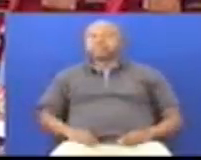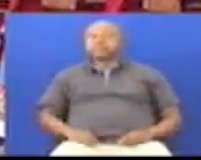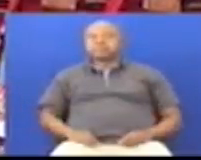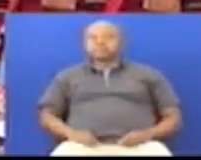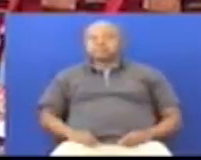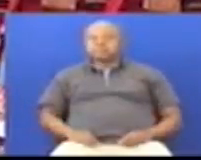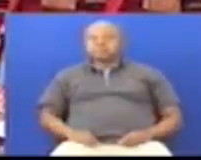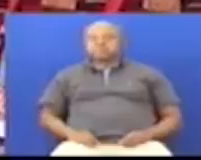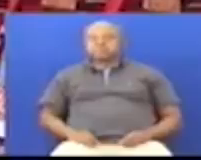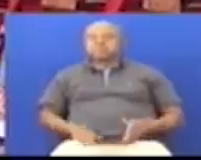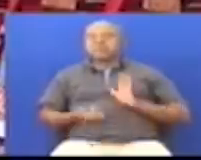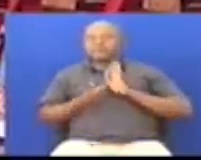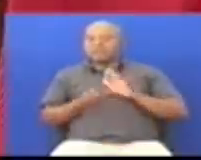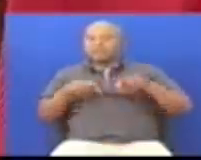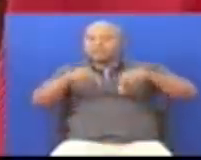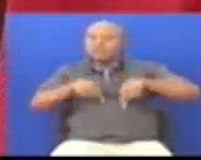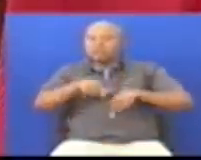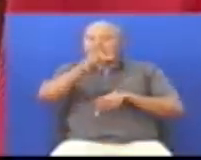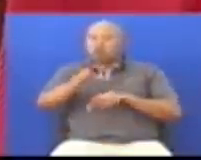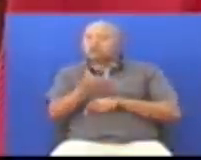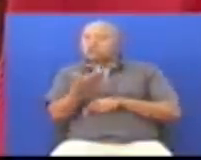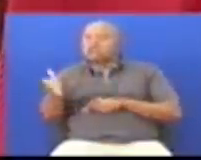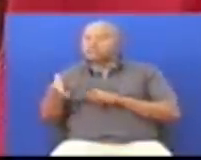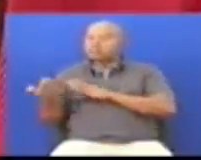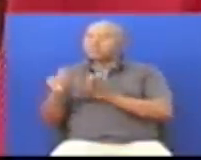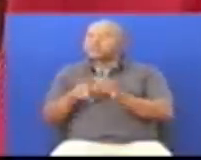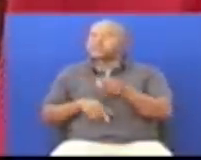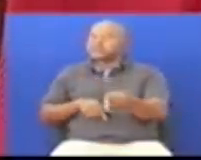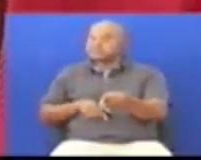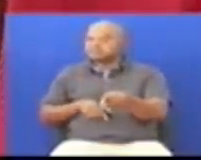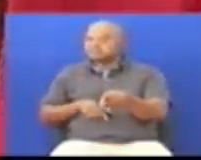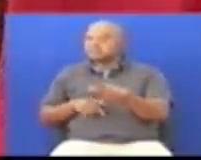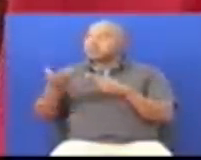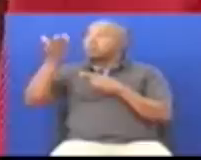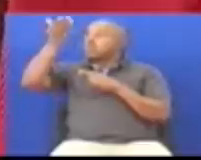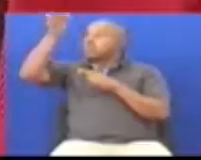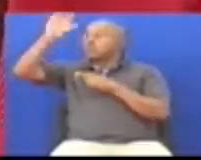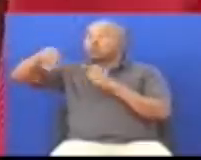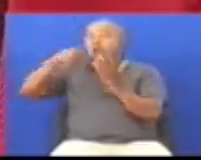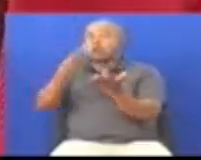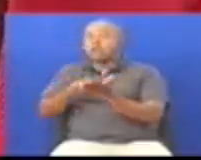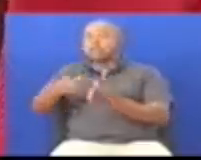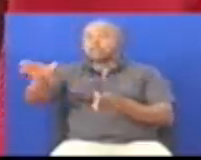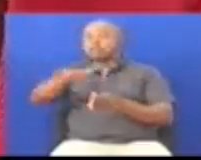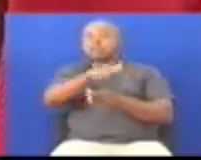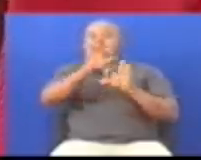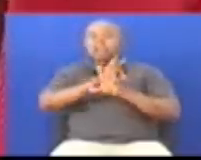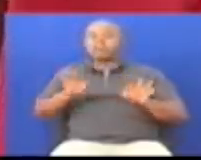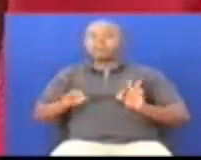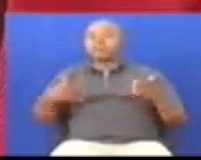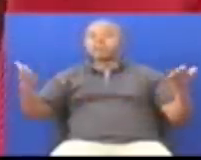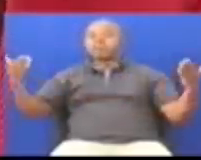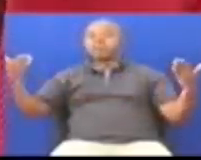Leo hii wangapi ambao wamefariki, Mungu awaweke mahala pema peponi,